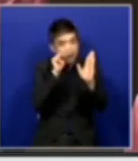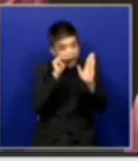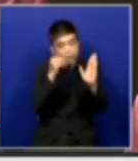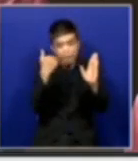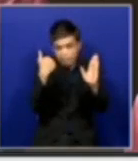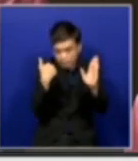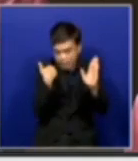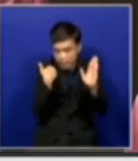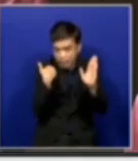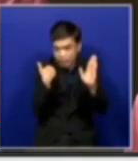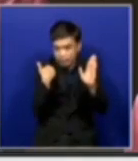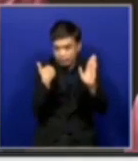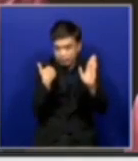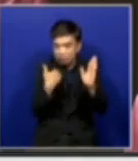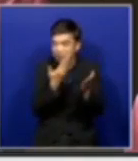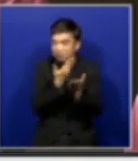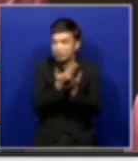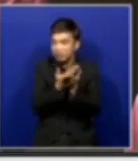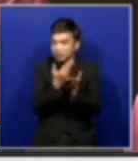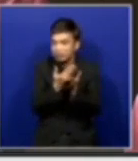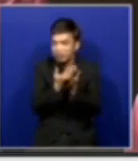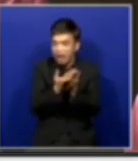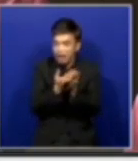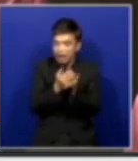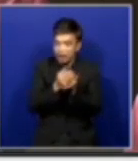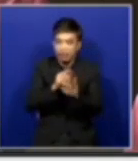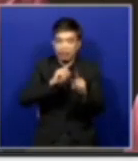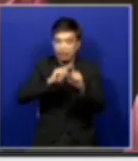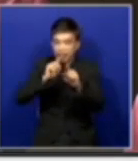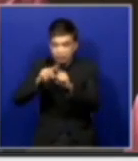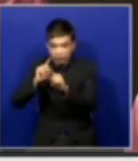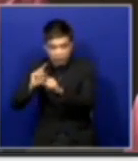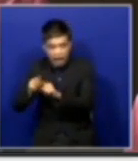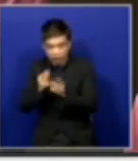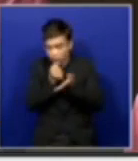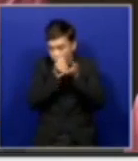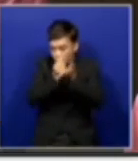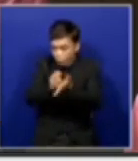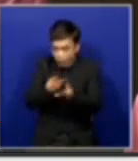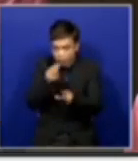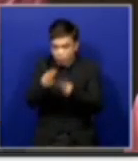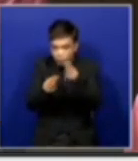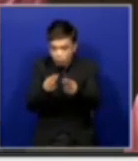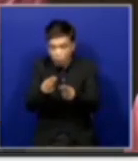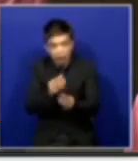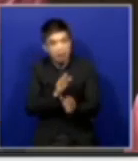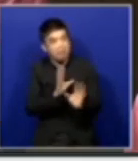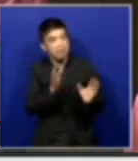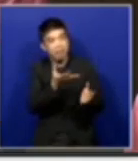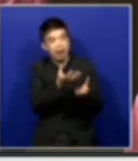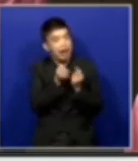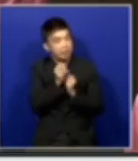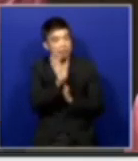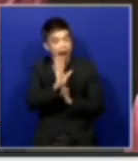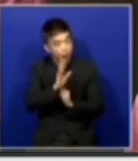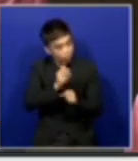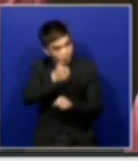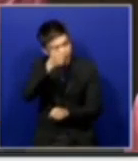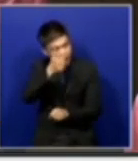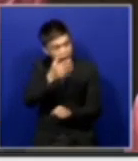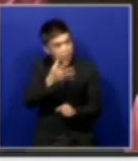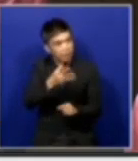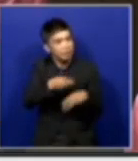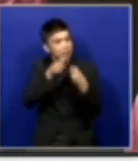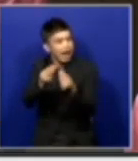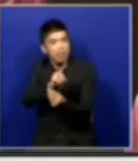รับรองว่าไอ้เงินต่างๆที่ต้องช่วยเหลือเนี่ยคนอีสานไม่ได้ก็ได้นะครับแต่ถ้าเขามีน้ำให้ทำน